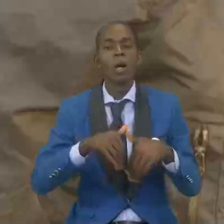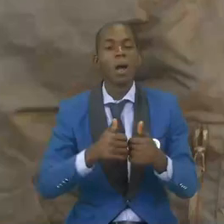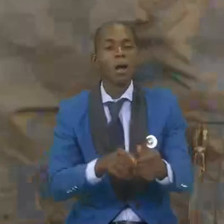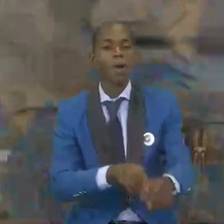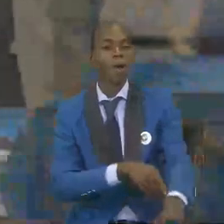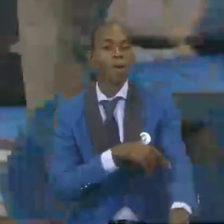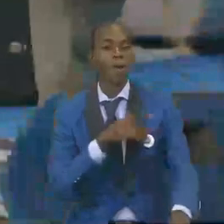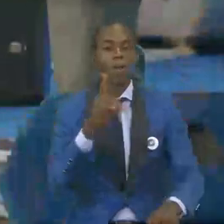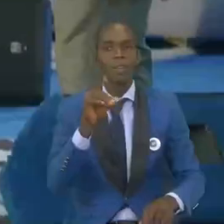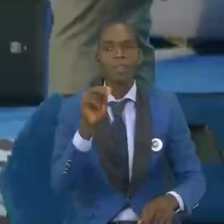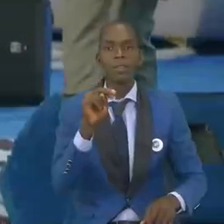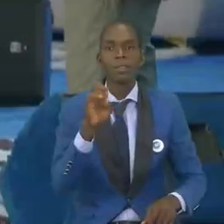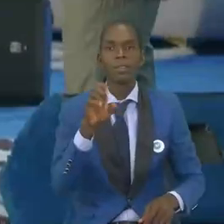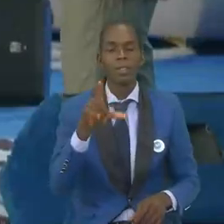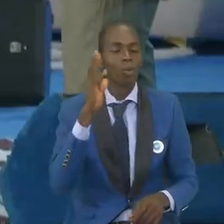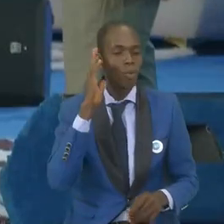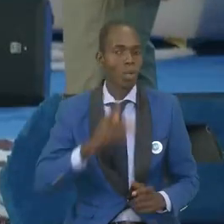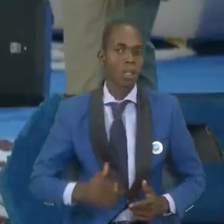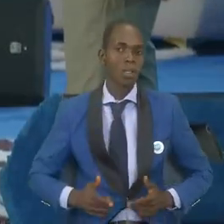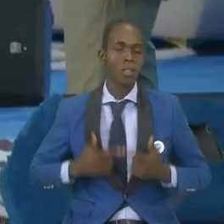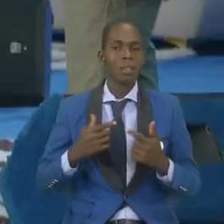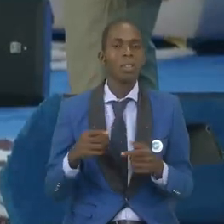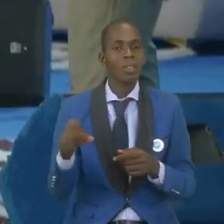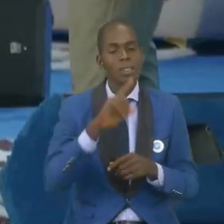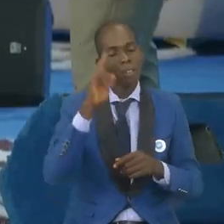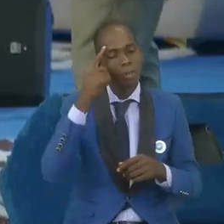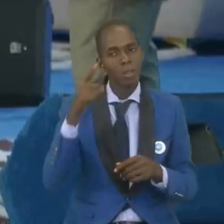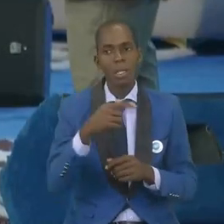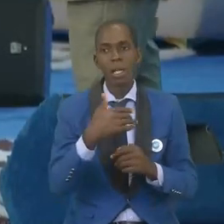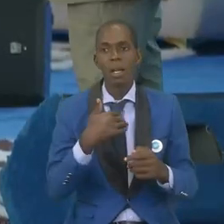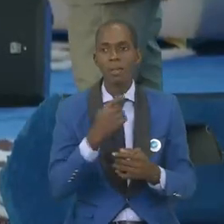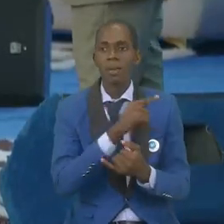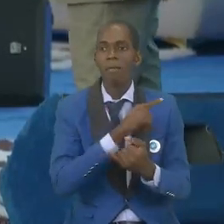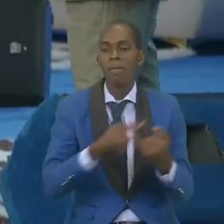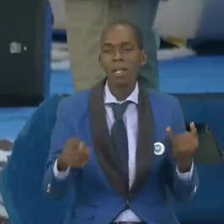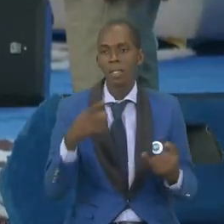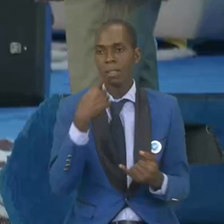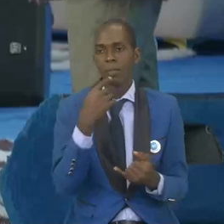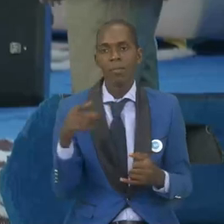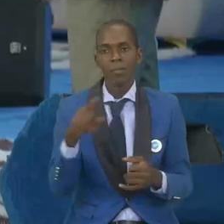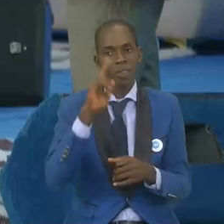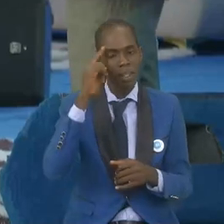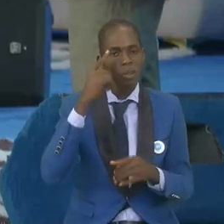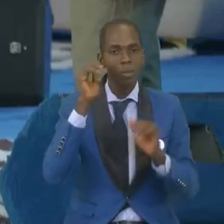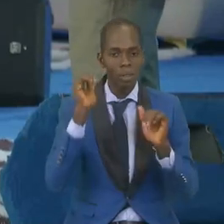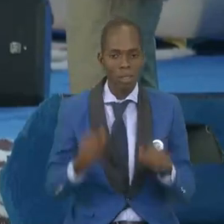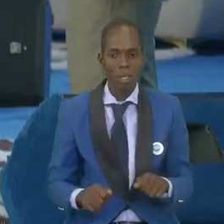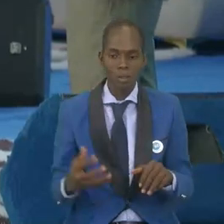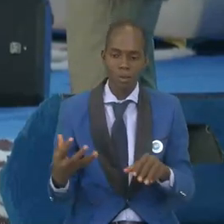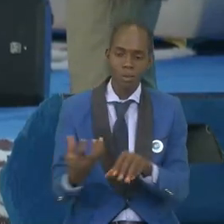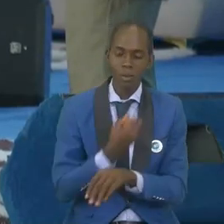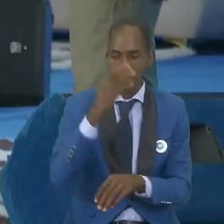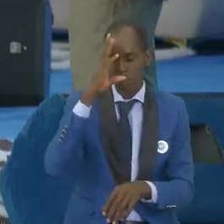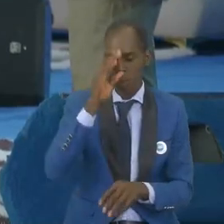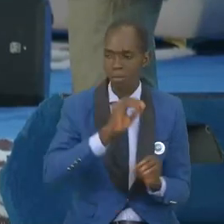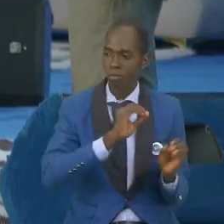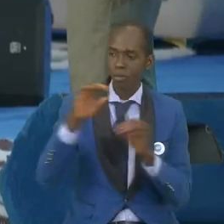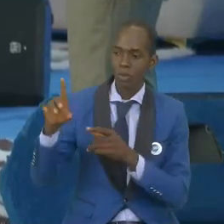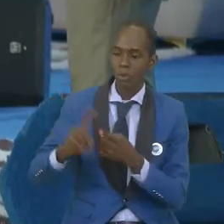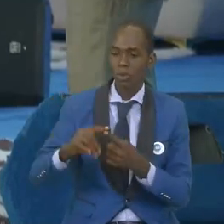dernier mot sur la durée de la vie de Daniel. Ils pensaient qu'ils avaient le dernier mot.